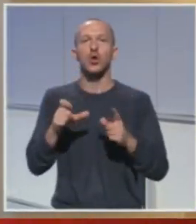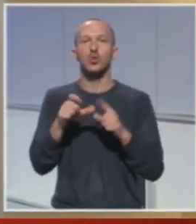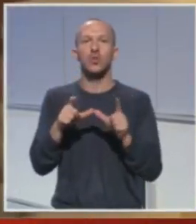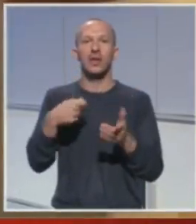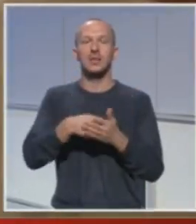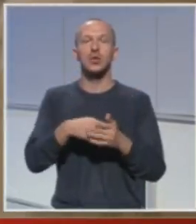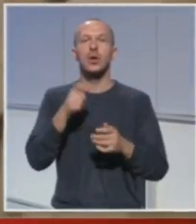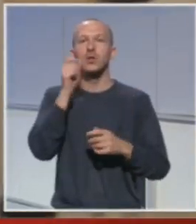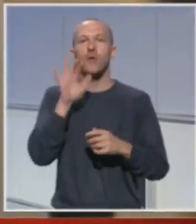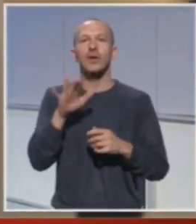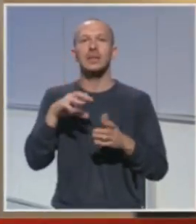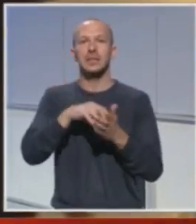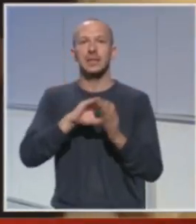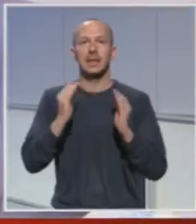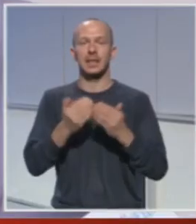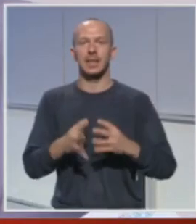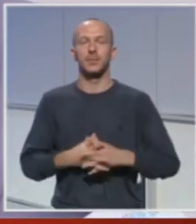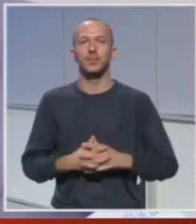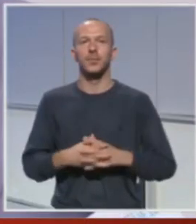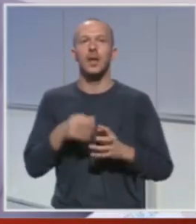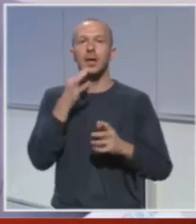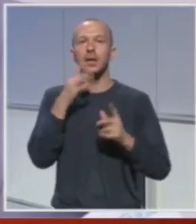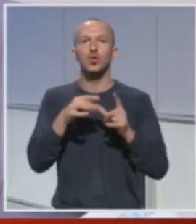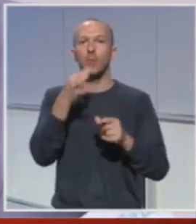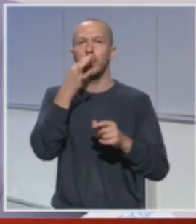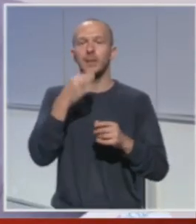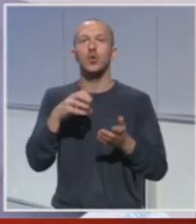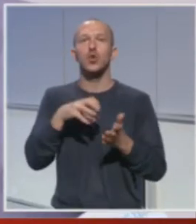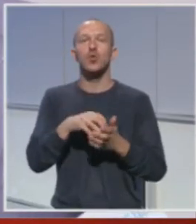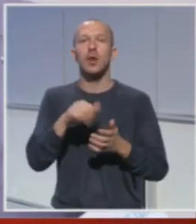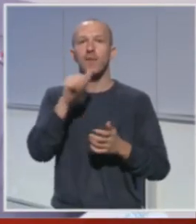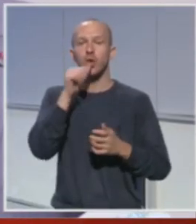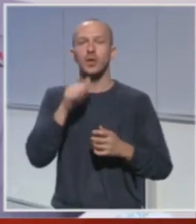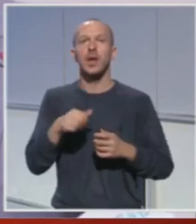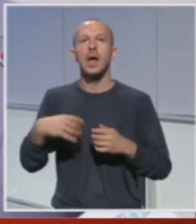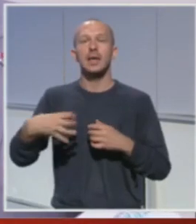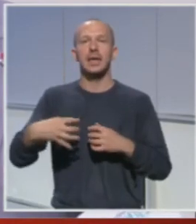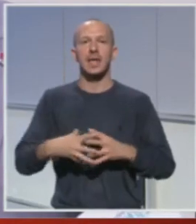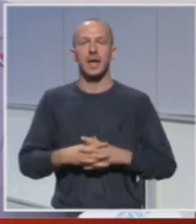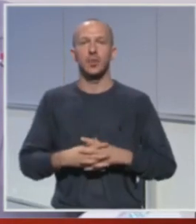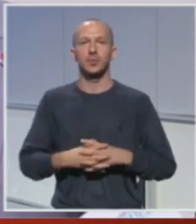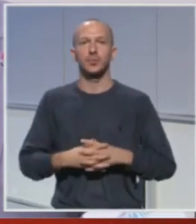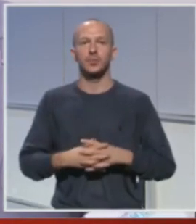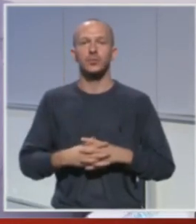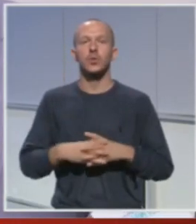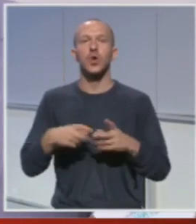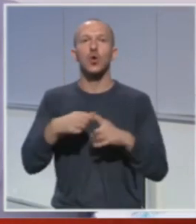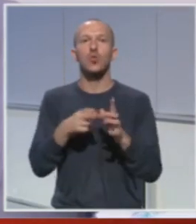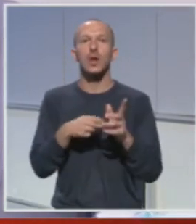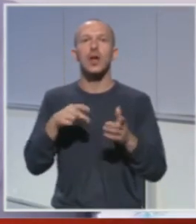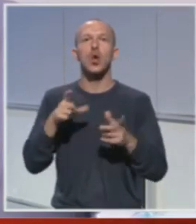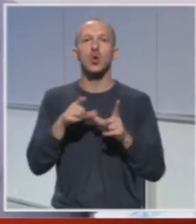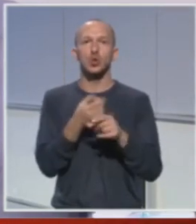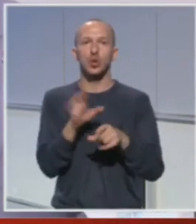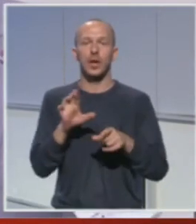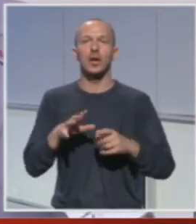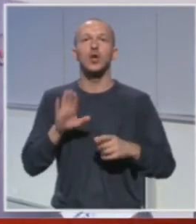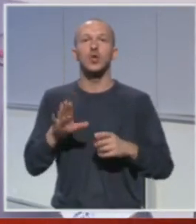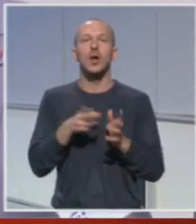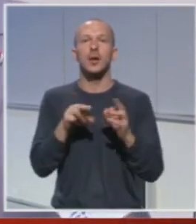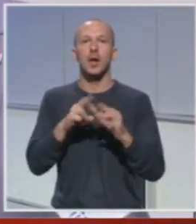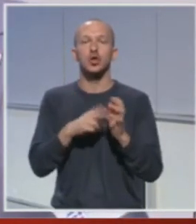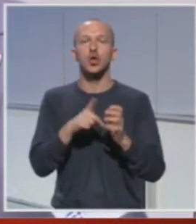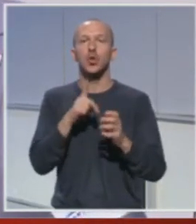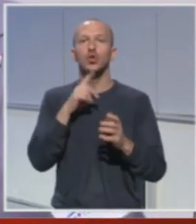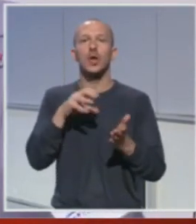subvencije za stanovnike ove zgrade. Kada su u pitanju komunalije, voda, grijanje, komunalne usluge, i to je način na